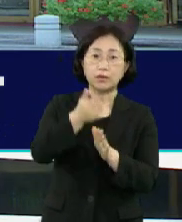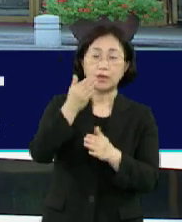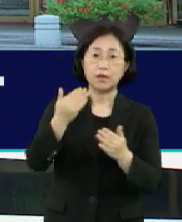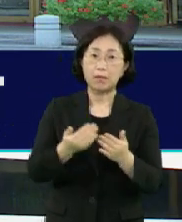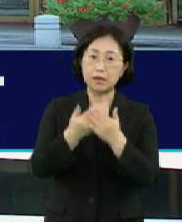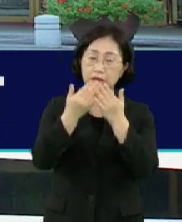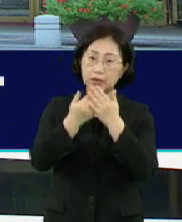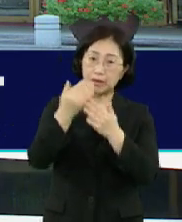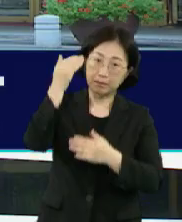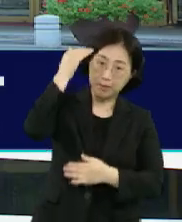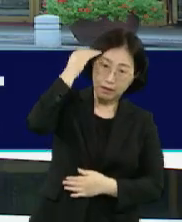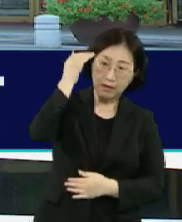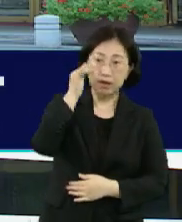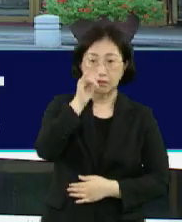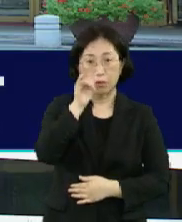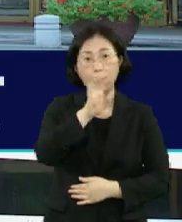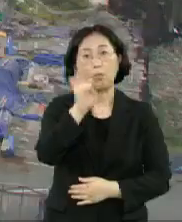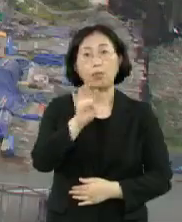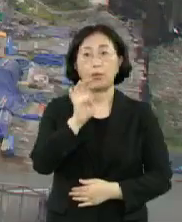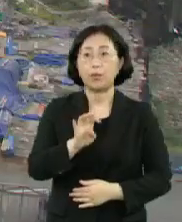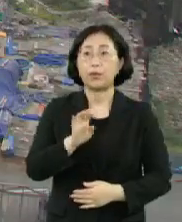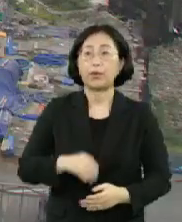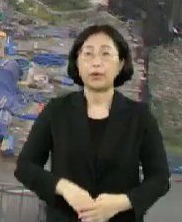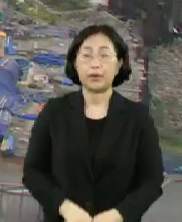기자가 집중 취재했습니다.